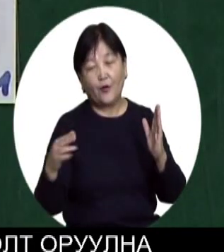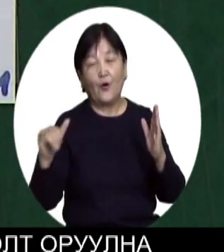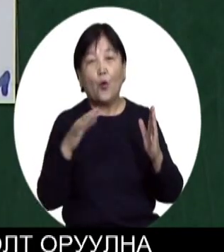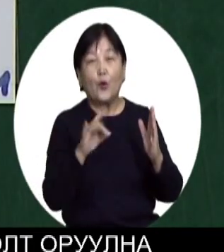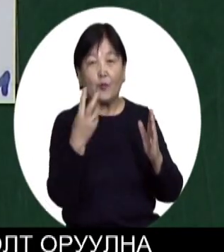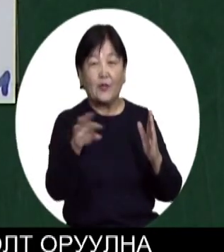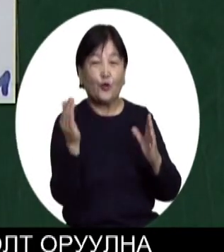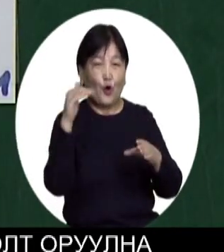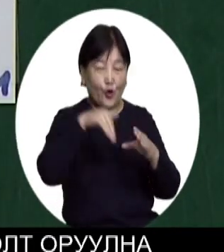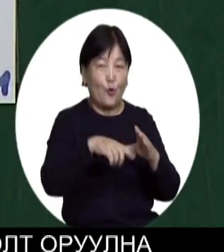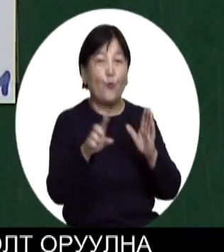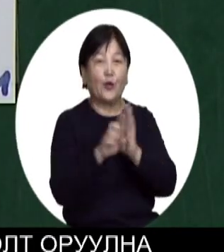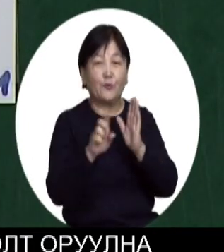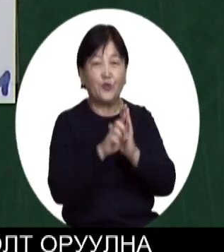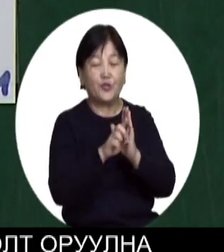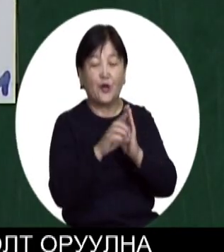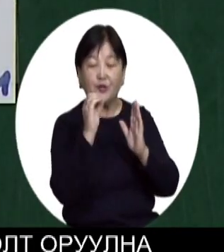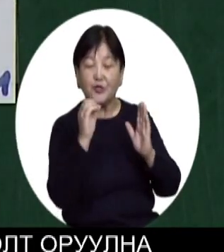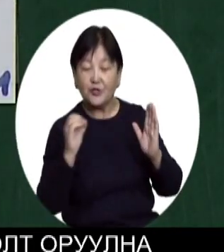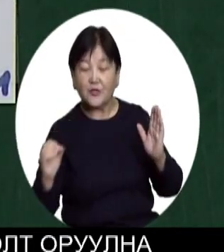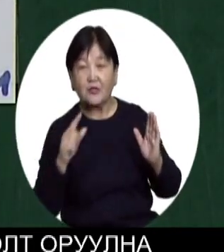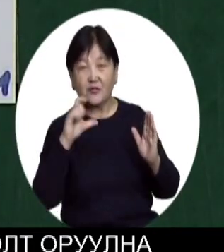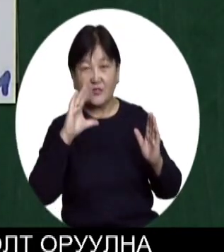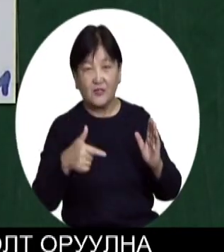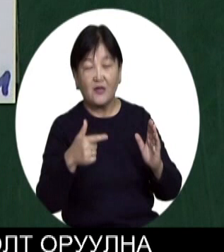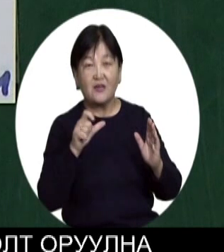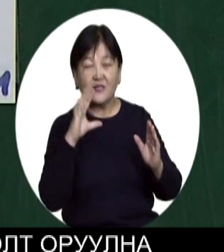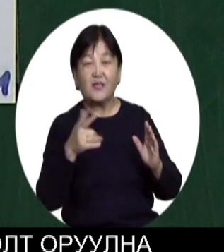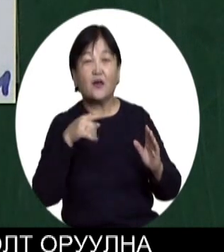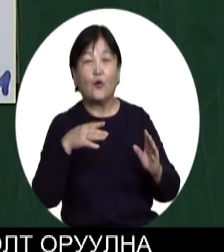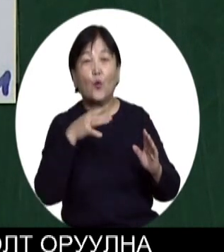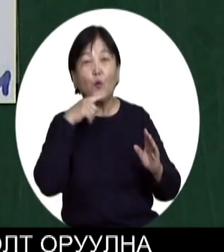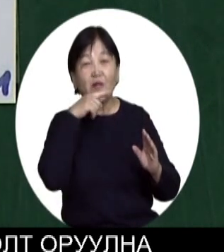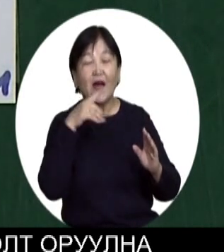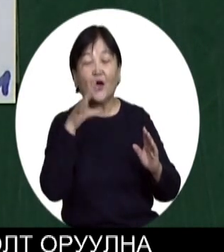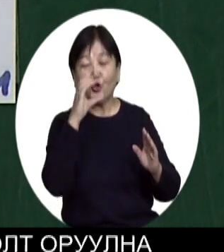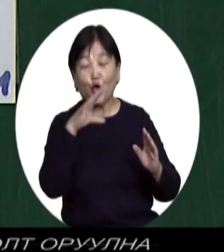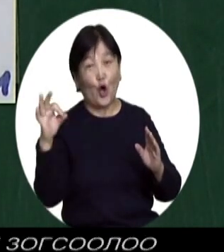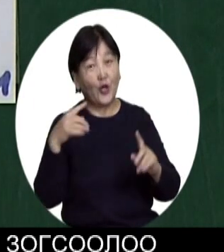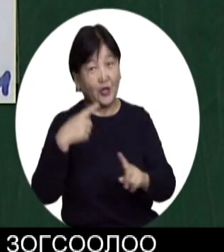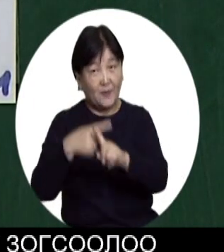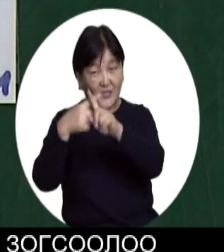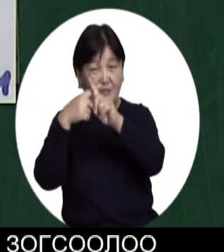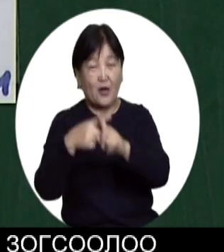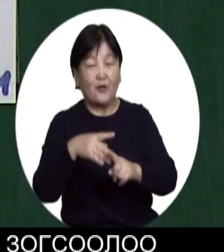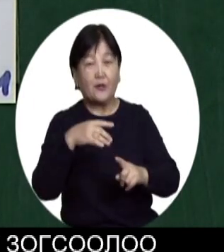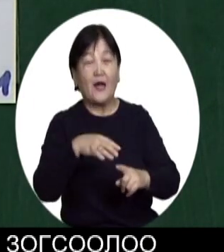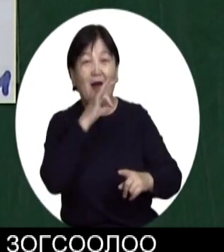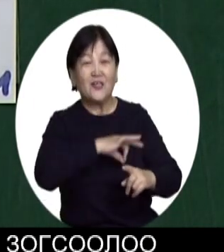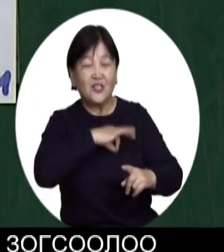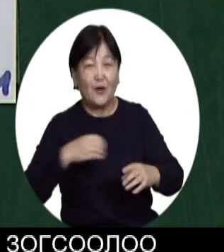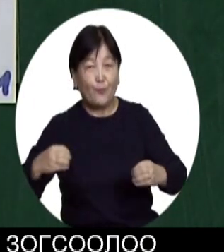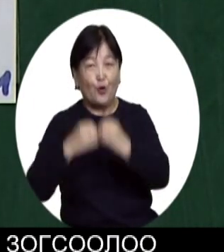итгэвчлэн энергийг давах хэмжээний энергитэй жижиг хэсгийн тоо өссөн байна. За тэгэхээр нөгөө ашигтай мөргөлдөлтийн тоо маань